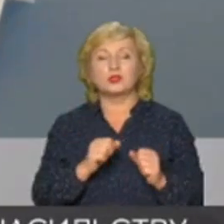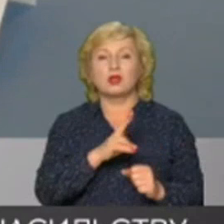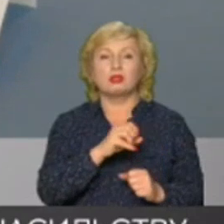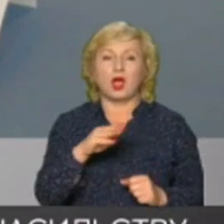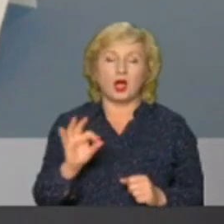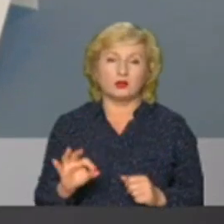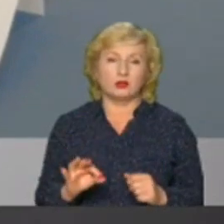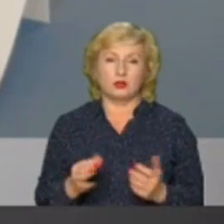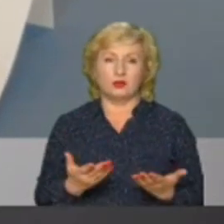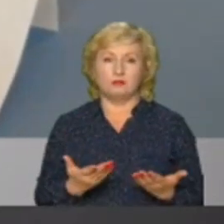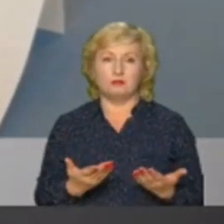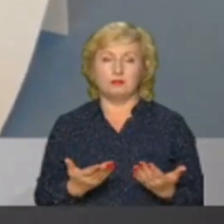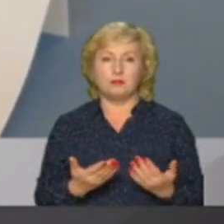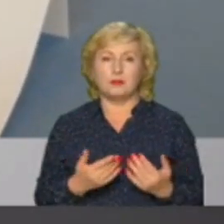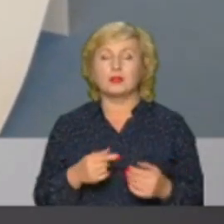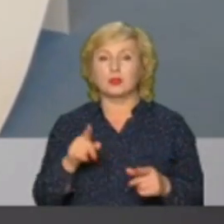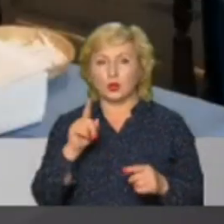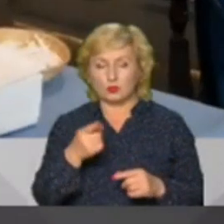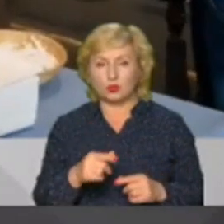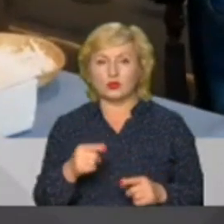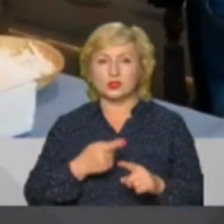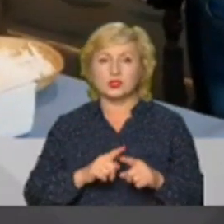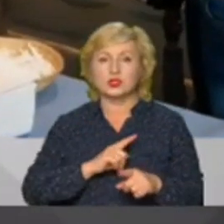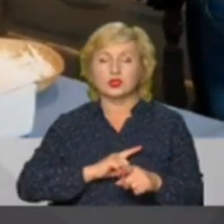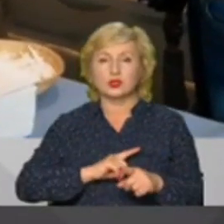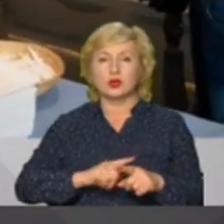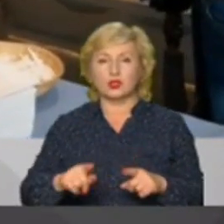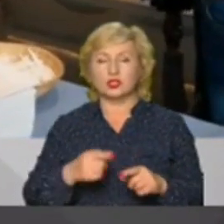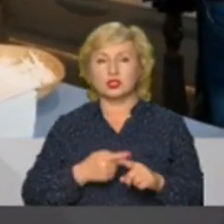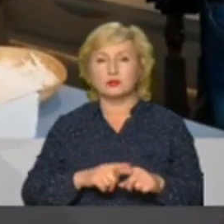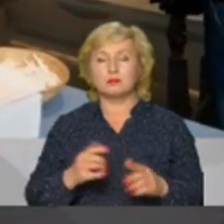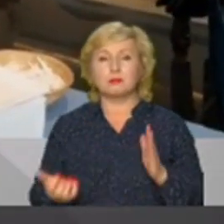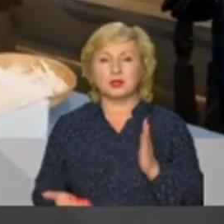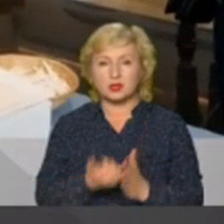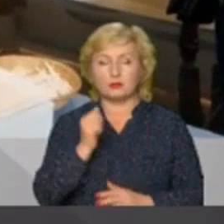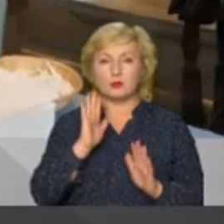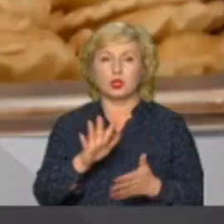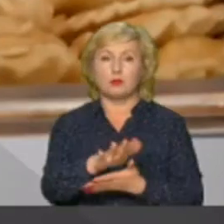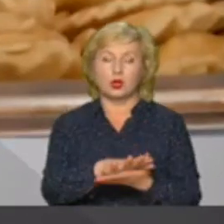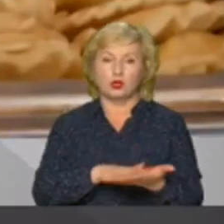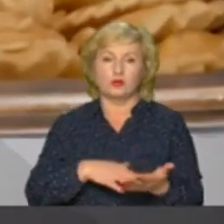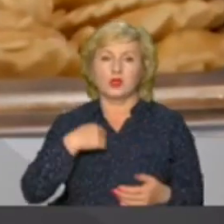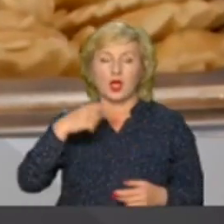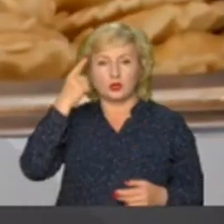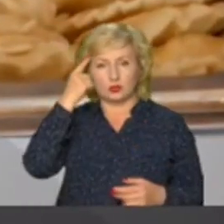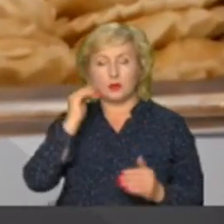щось таке. І тому, скоріше, підтримка, вона буде продовжуватися, я думаю, навіть